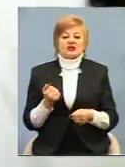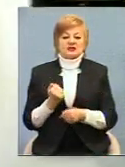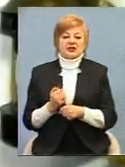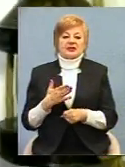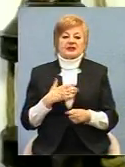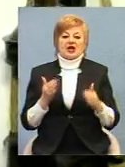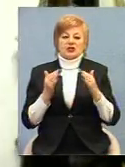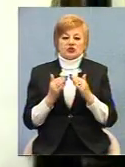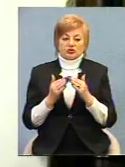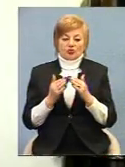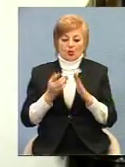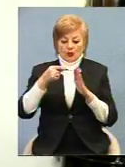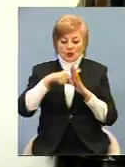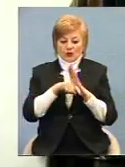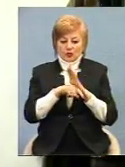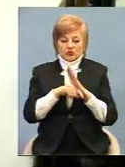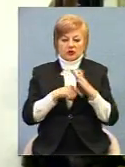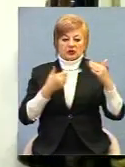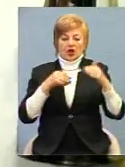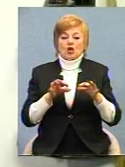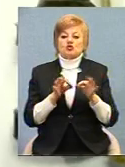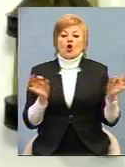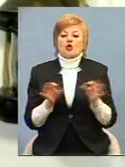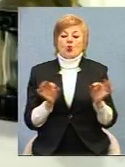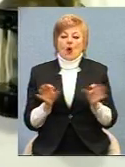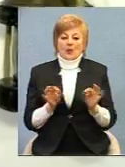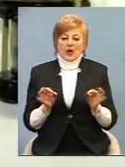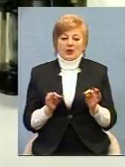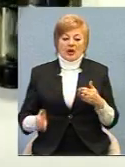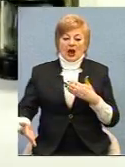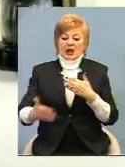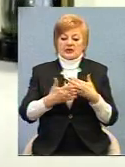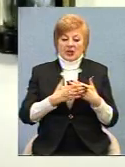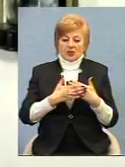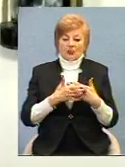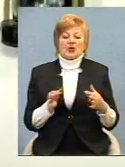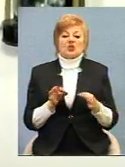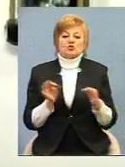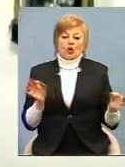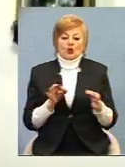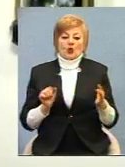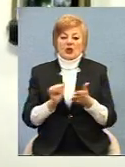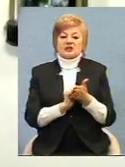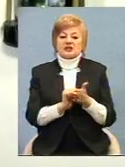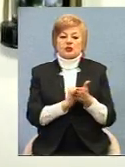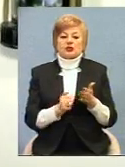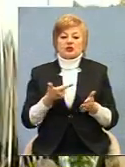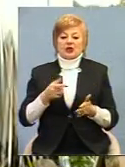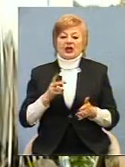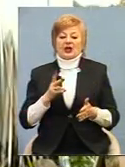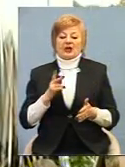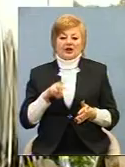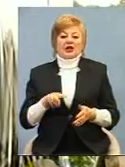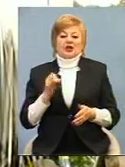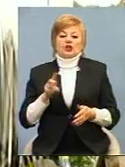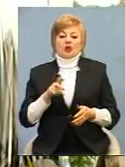дом. Внутрі стінки просто солома. Снаружи – це солома, заштукатурена глиною.